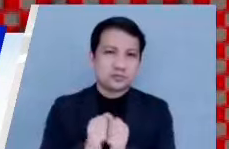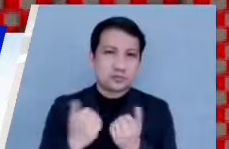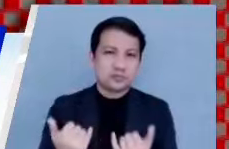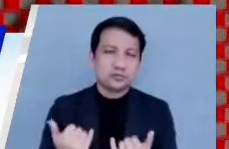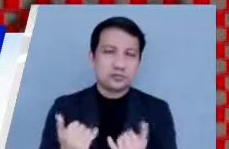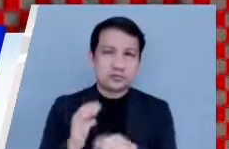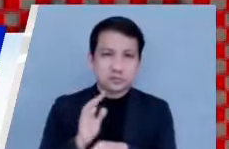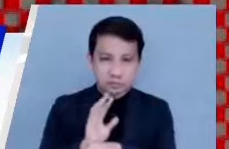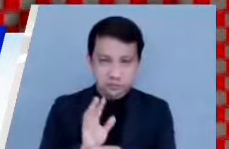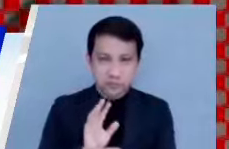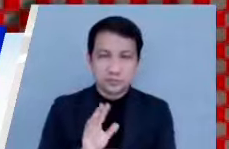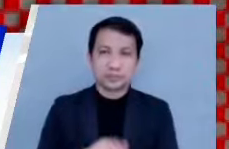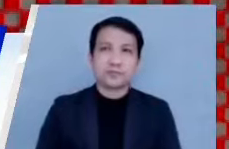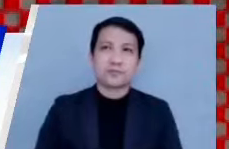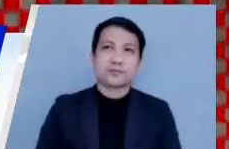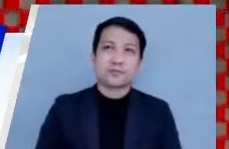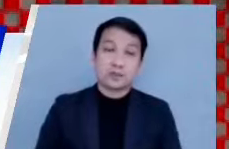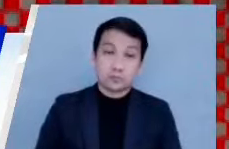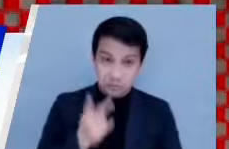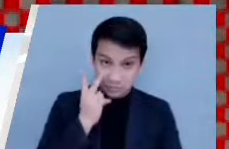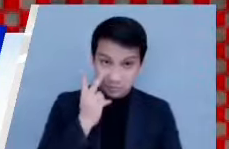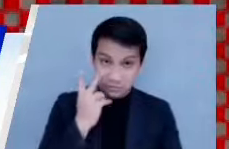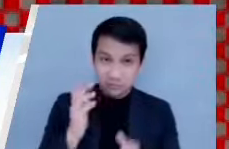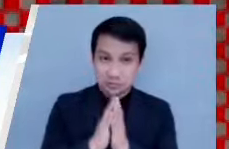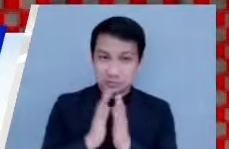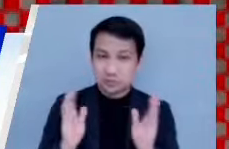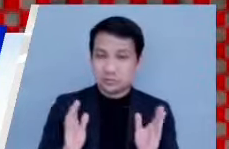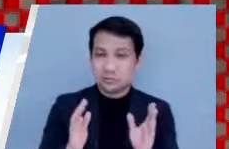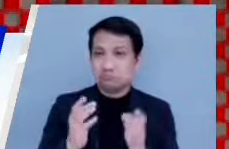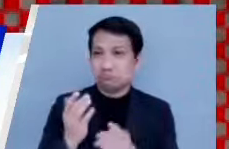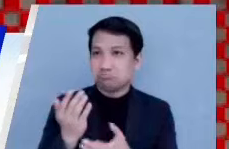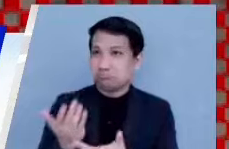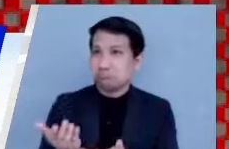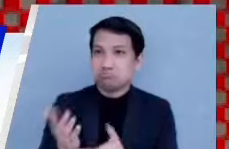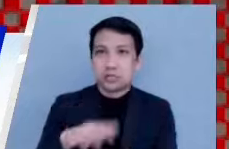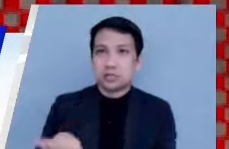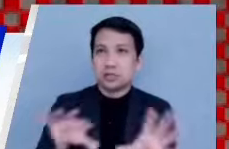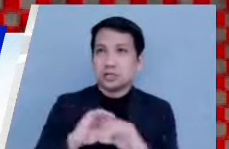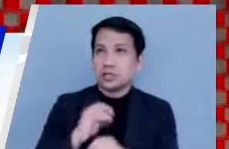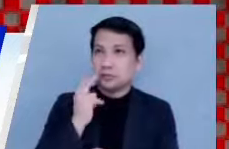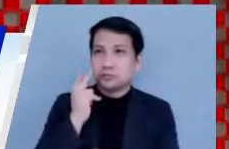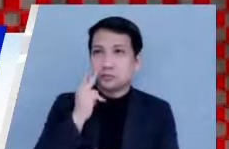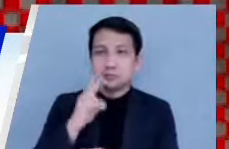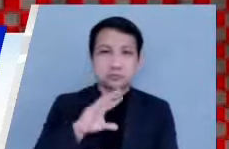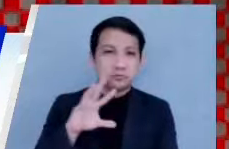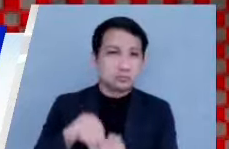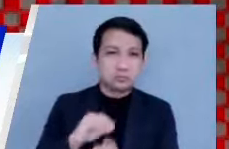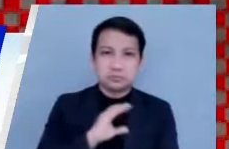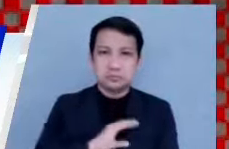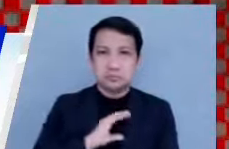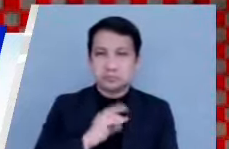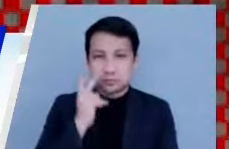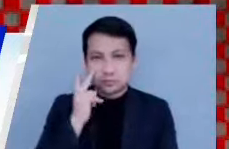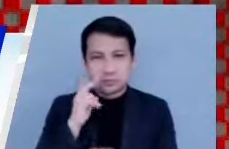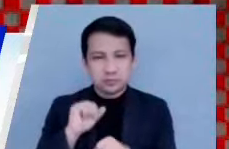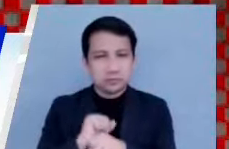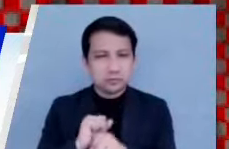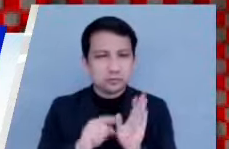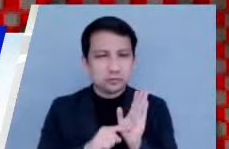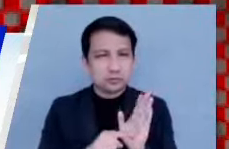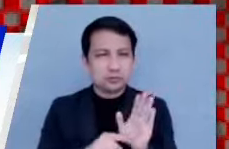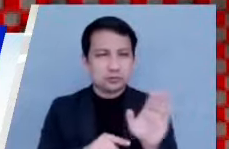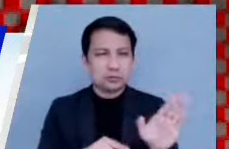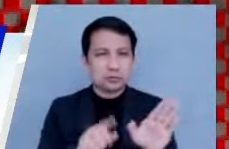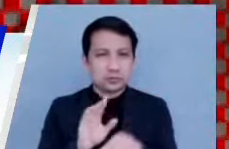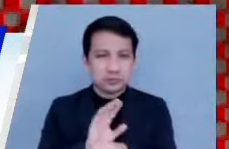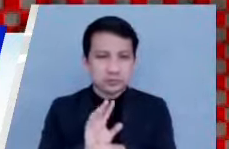and it's very relatable and parang with the characters and the scenes that we were able to showcase within the film,